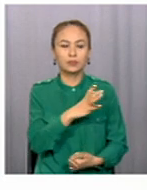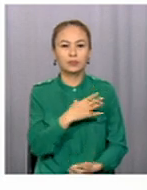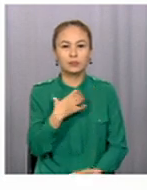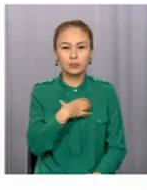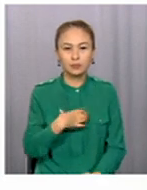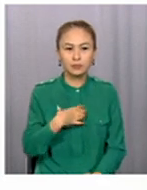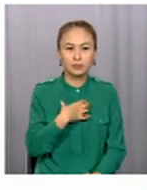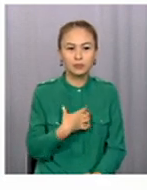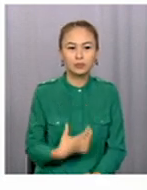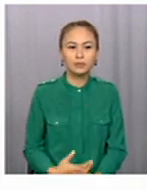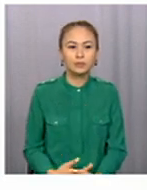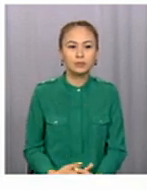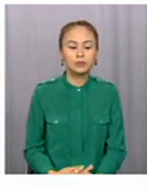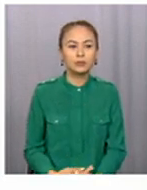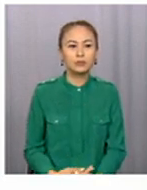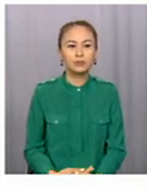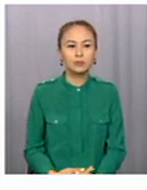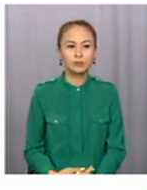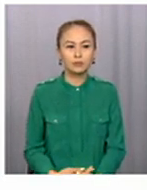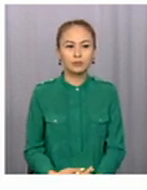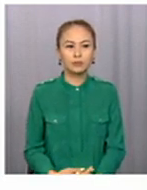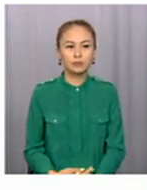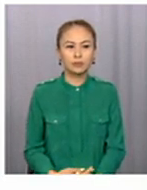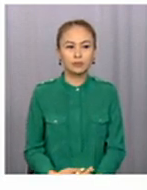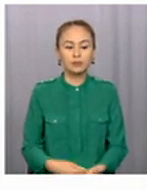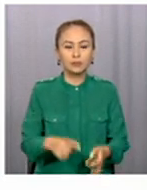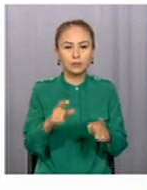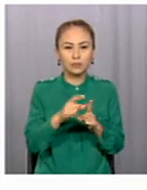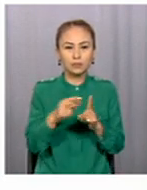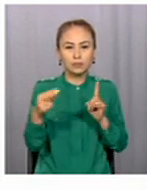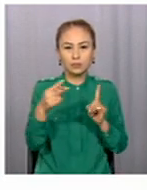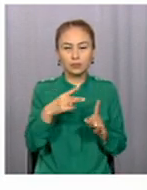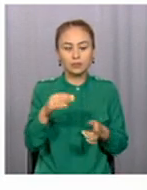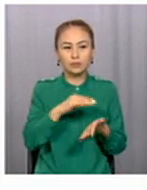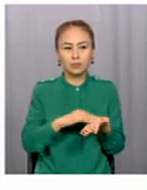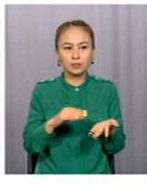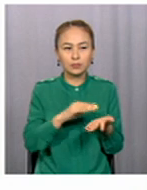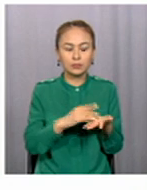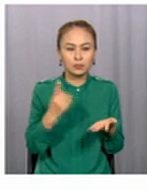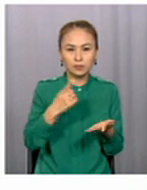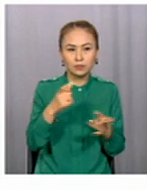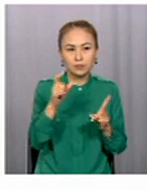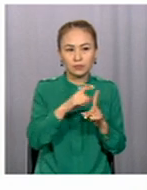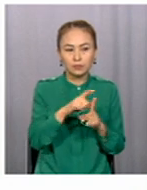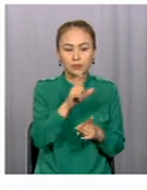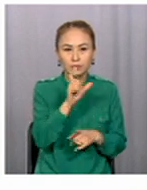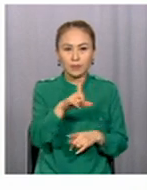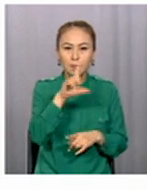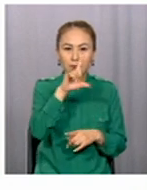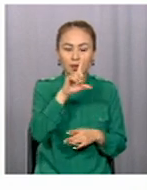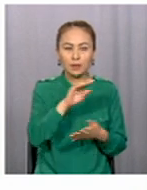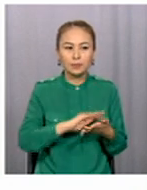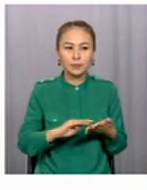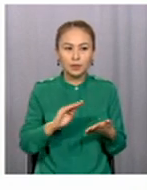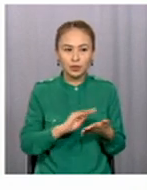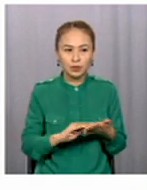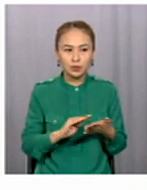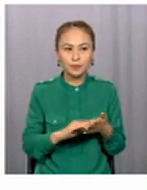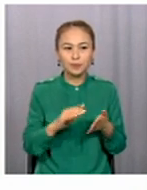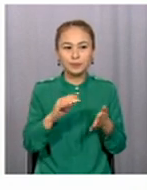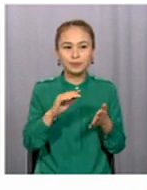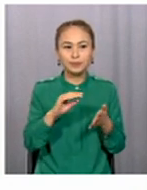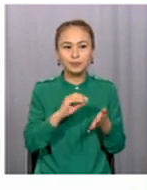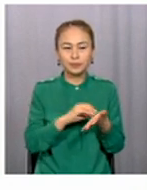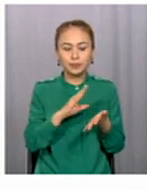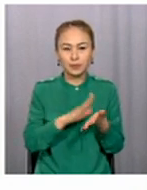негізі. Сөйлемдерді жазуда сөйлемнің бірінші сөзін бас әріппен жазып, тыныс белгісін